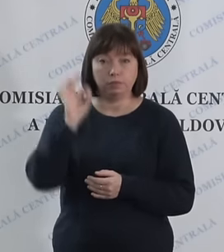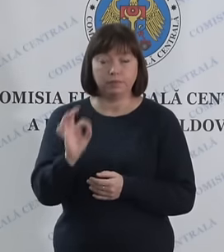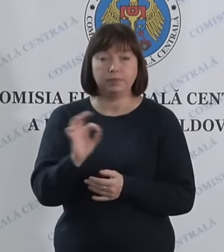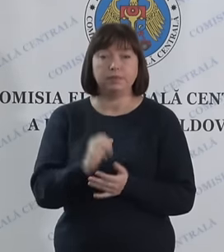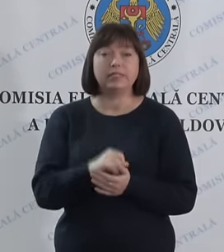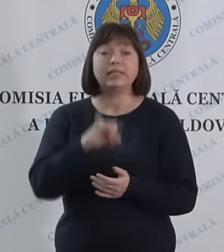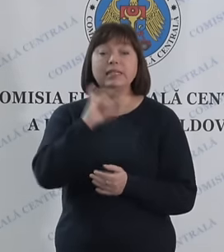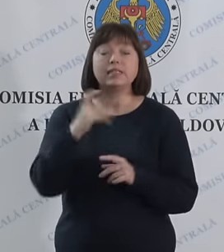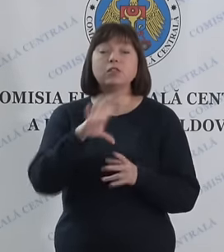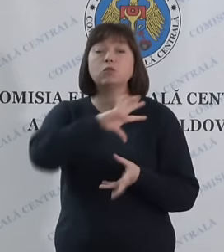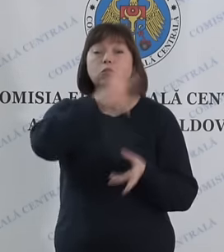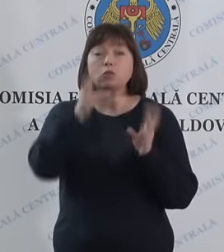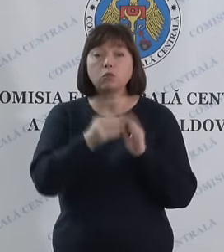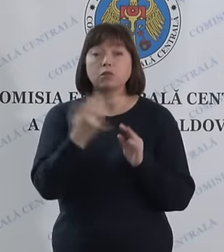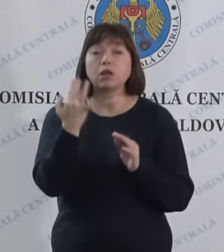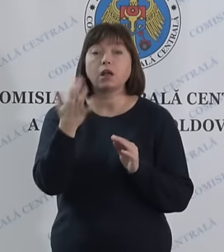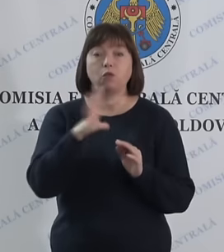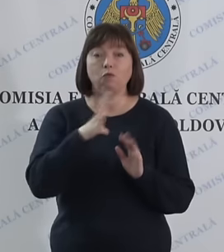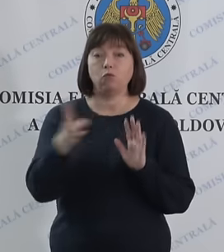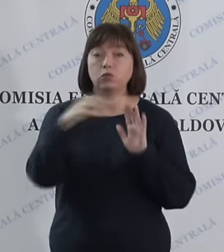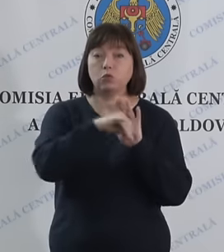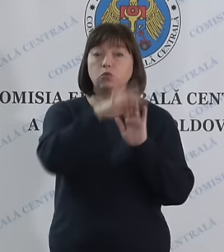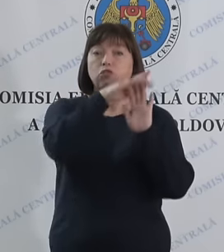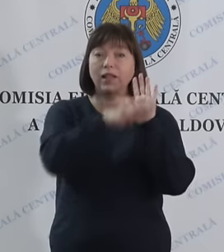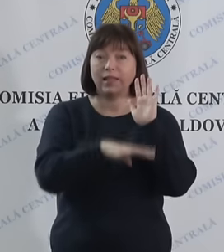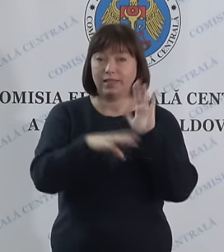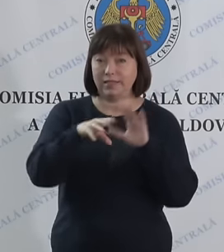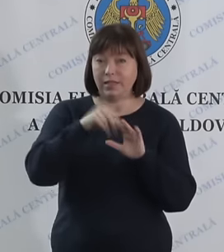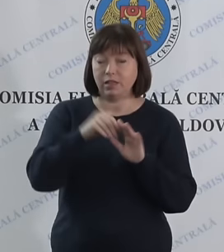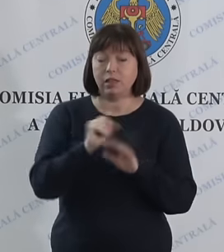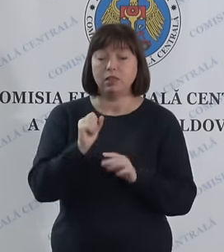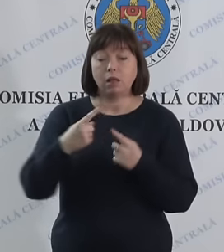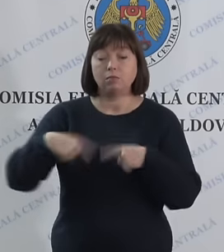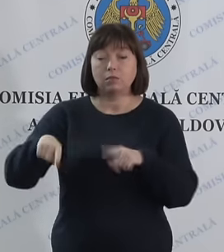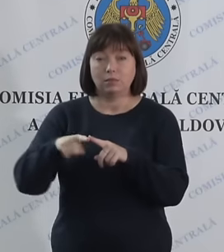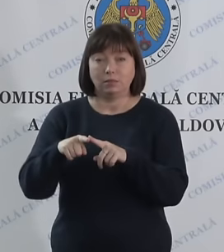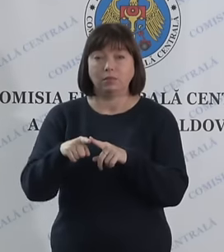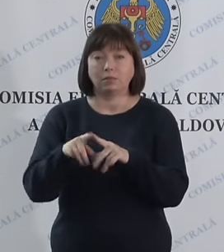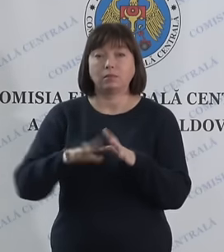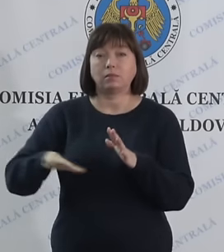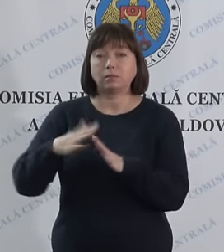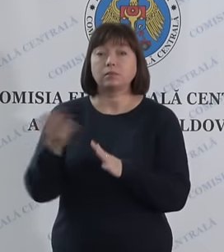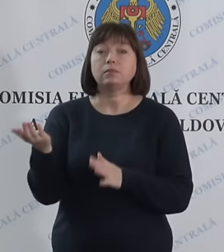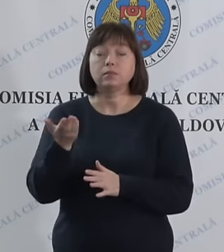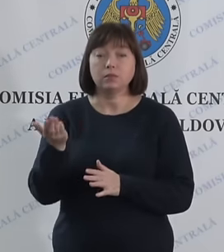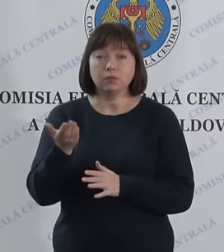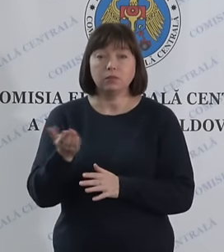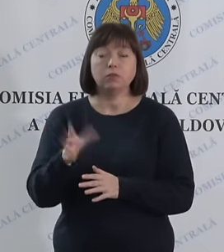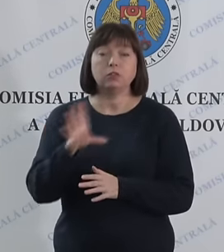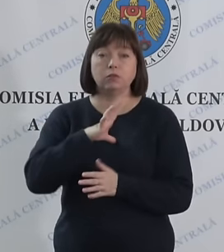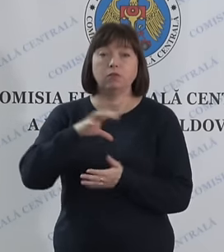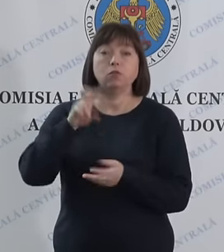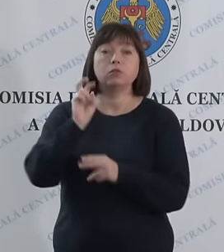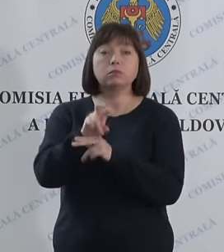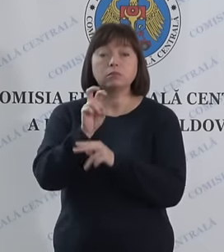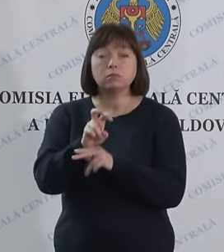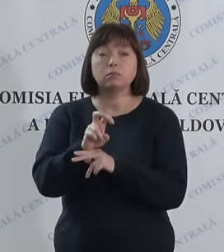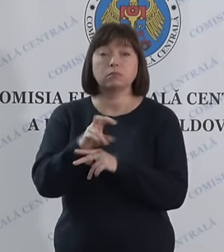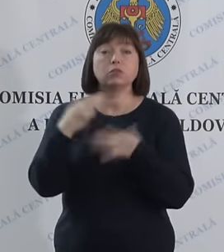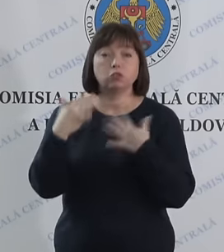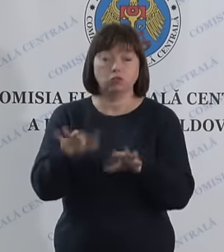25% din cei înscriși în listele electorale, iar în unitatea teritorială autonomă Găgăuzia au participat